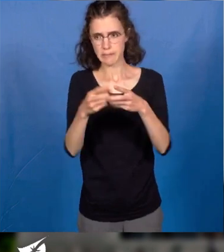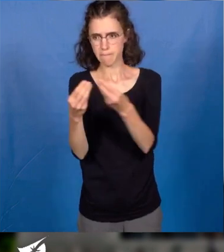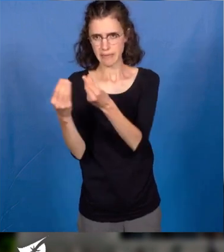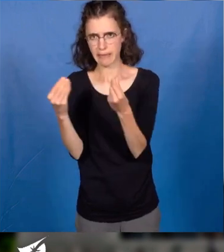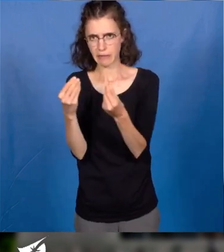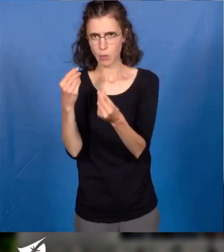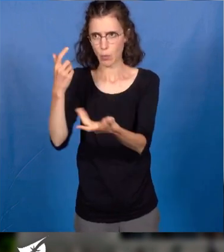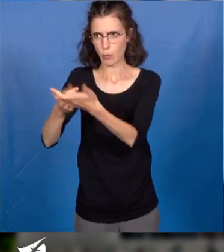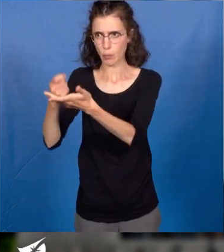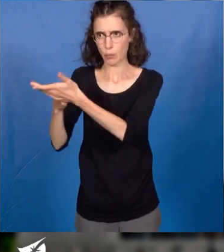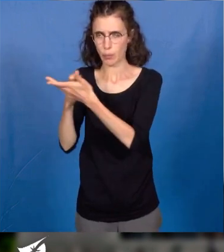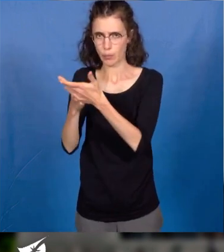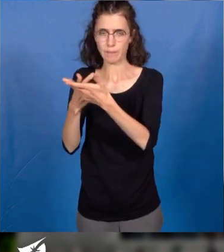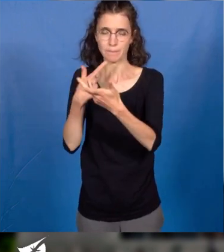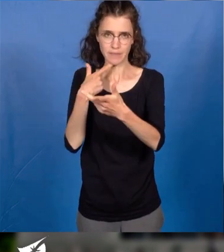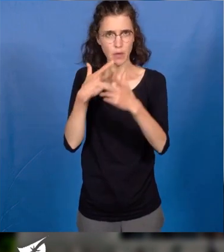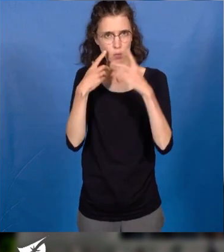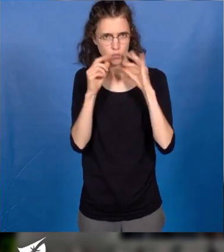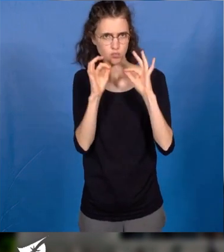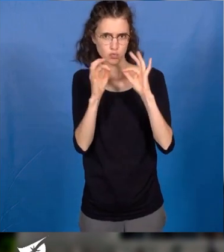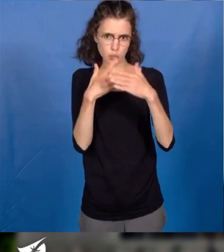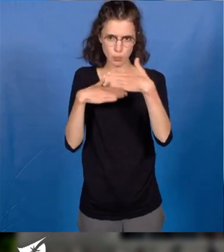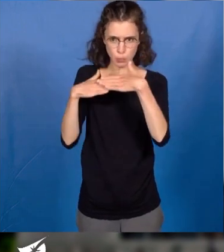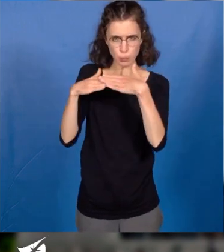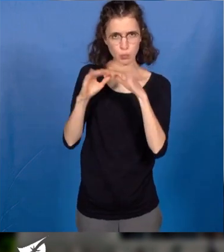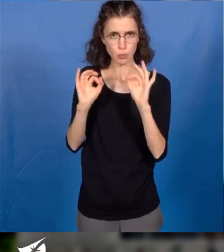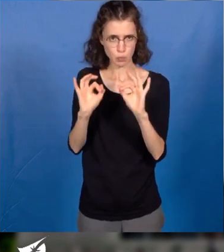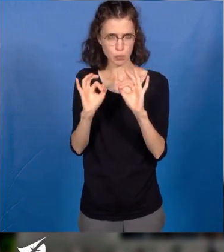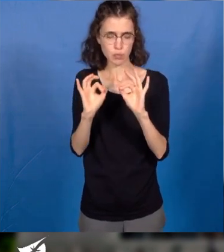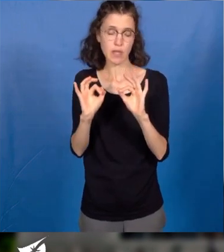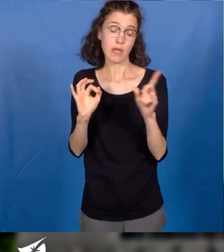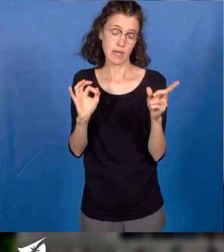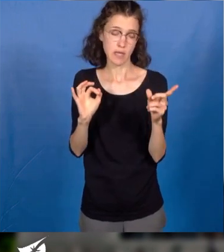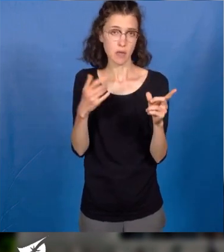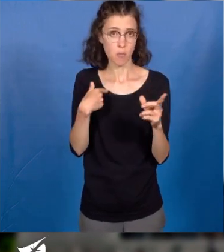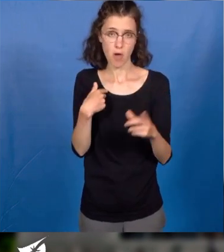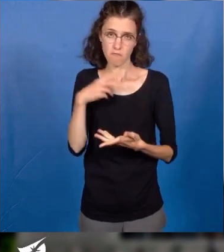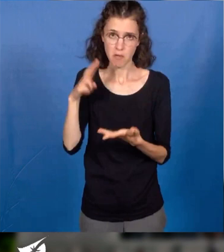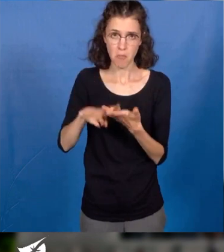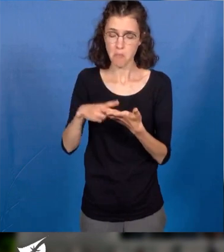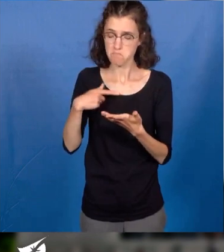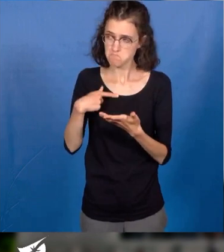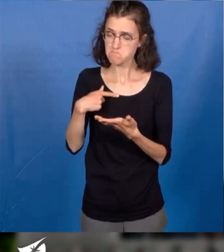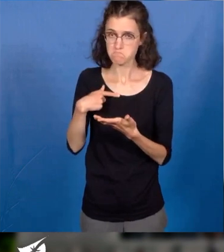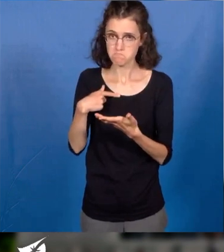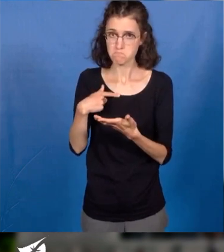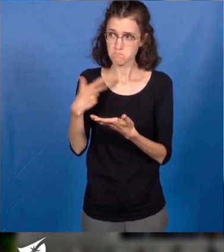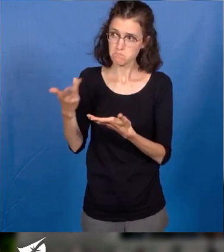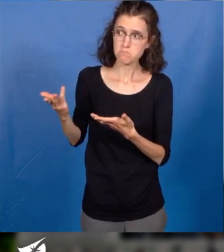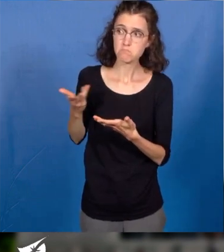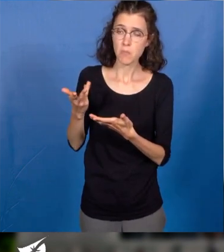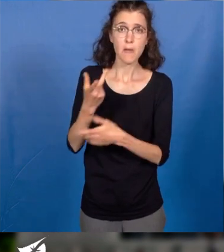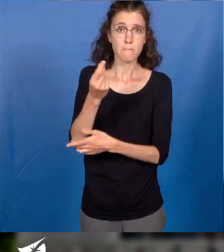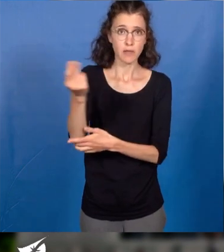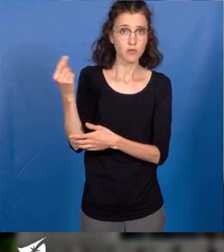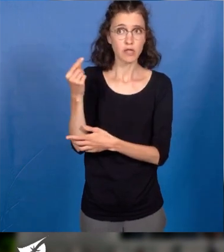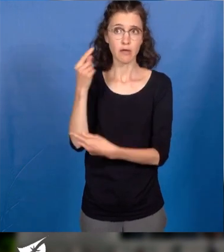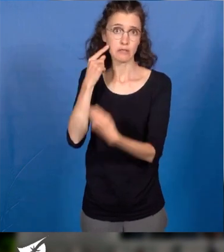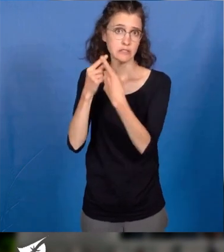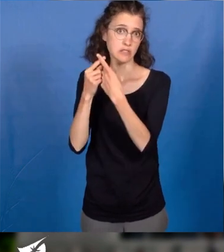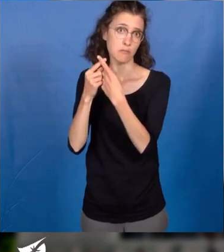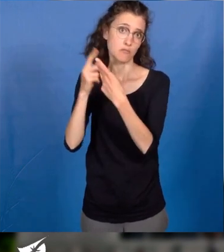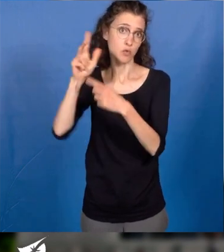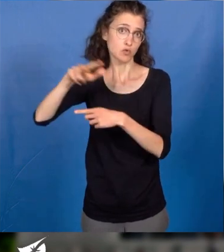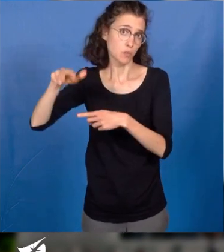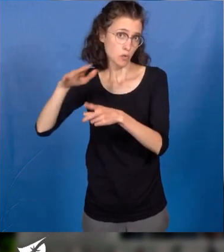santé publique. Et vraiment, je voudrais témoigner de l'accueil très favorable de nos partenaires du logement social autour